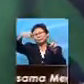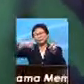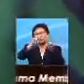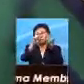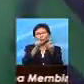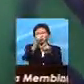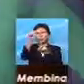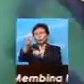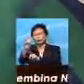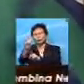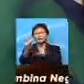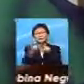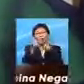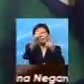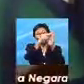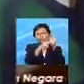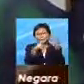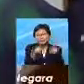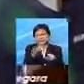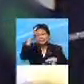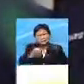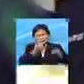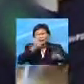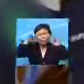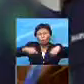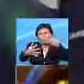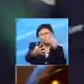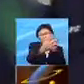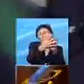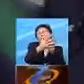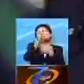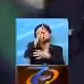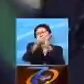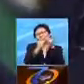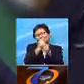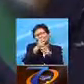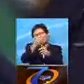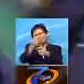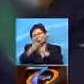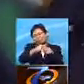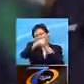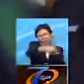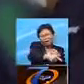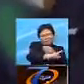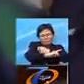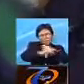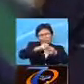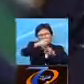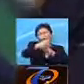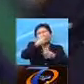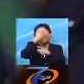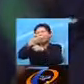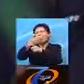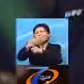jb1a kanun sama jika Sabit kesalahan boleh dipenjara sehingga 7 tahun atau denda dan boleh dilucut